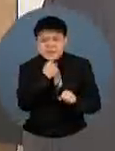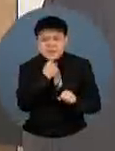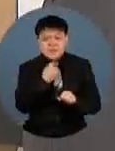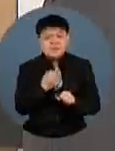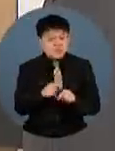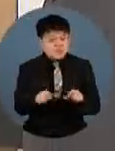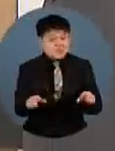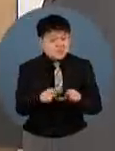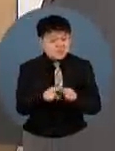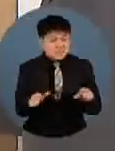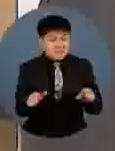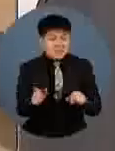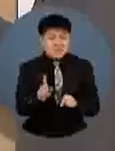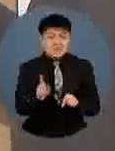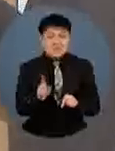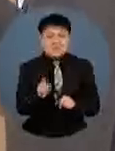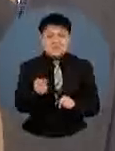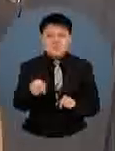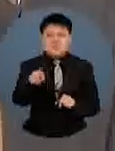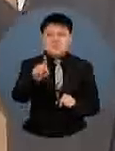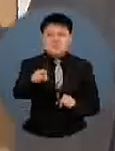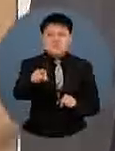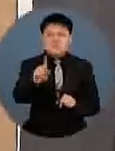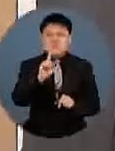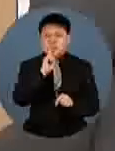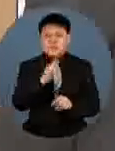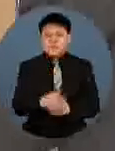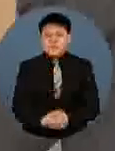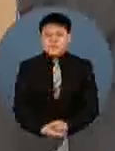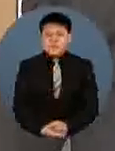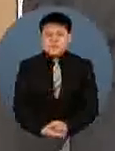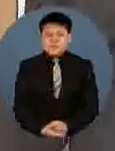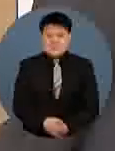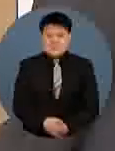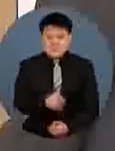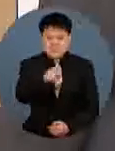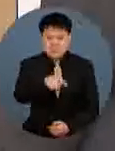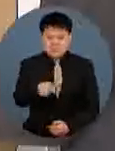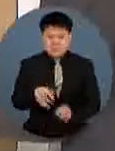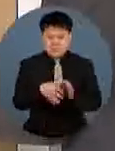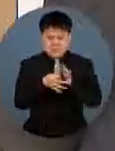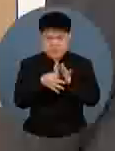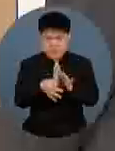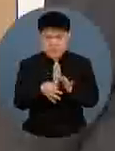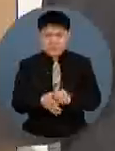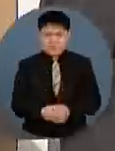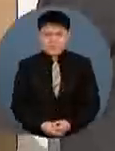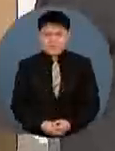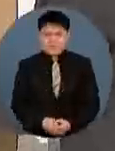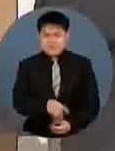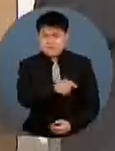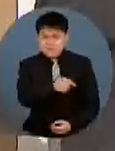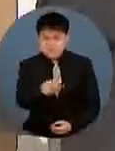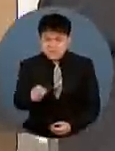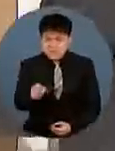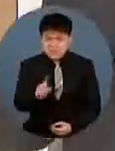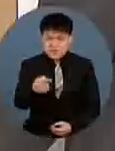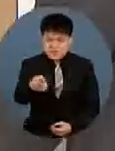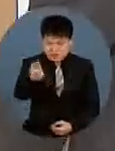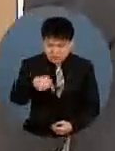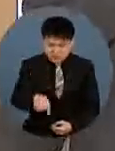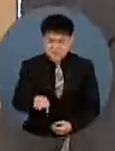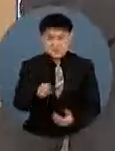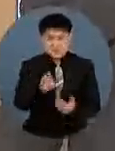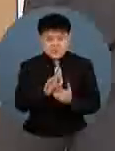여기 밀리면 안 되니까 할 수 없이 이렇게 늘어뒀죠. 이어주고 여기는 밀려서는 견딜 수 없으니까 넘자고